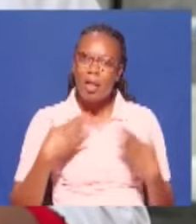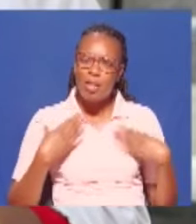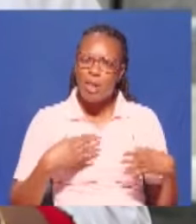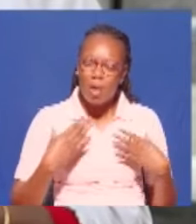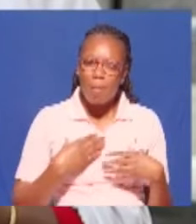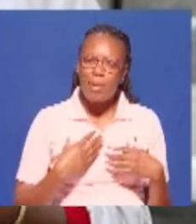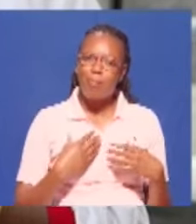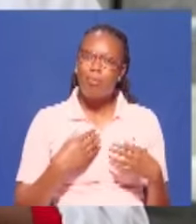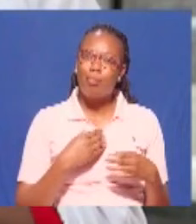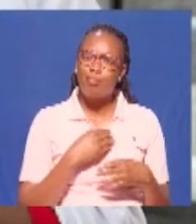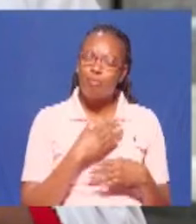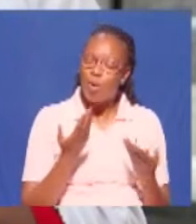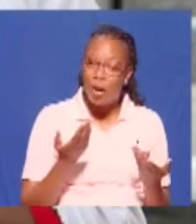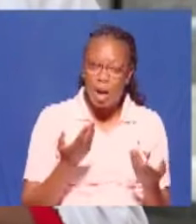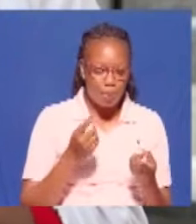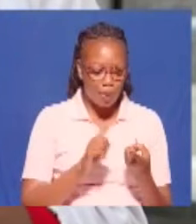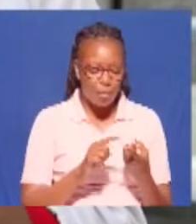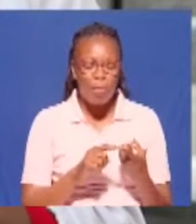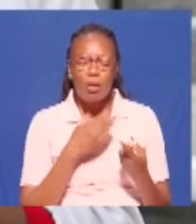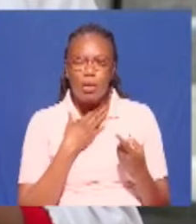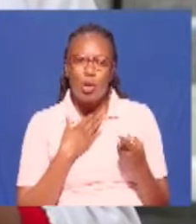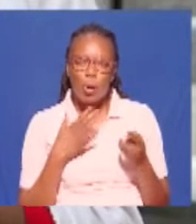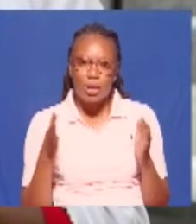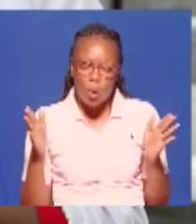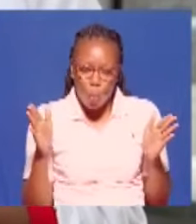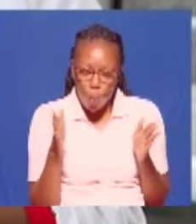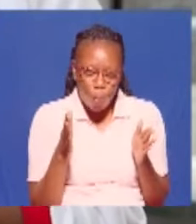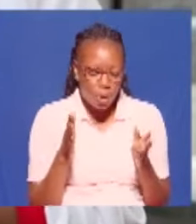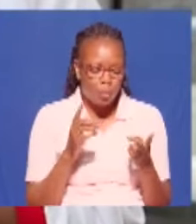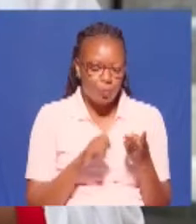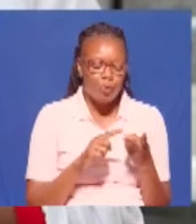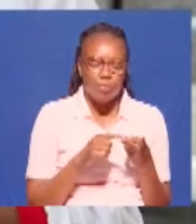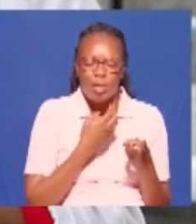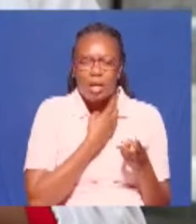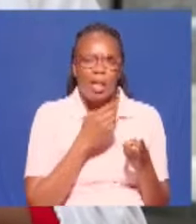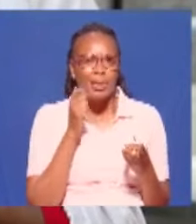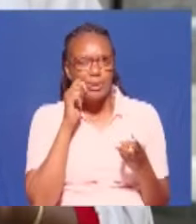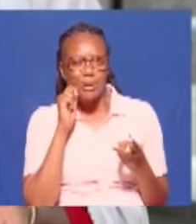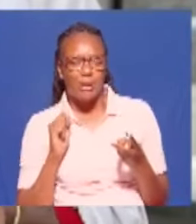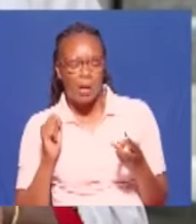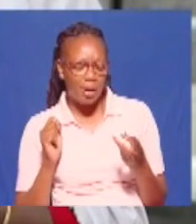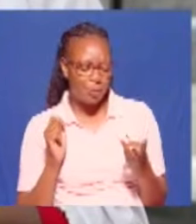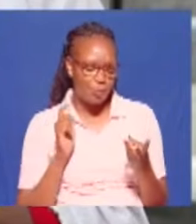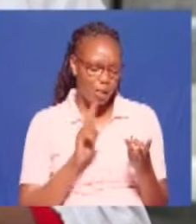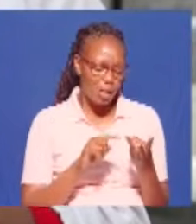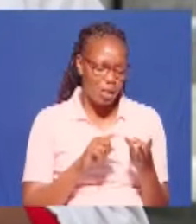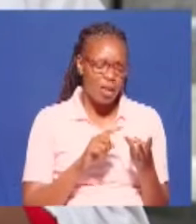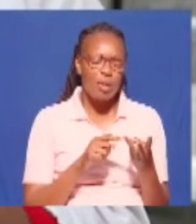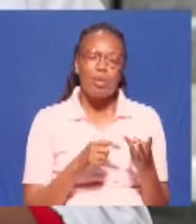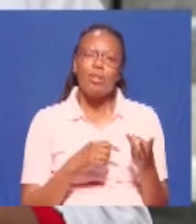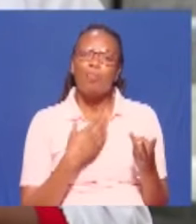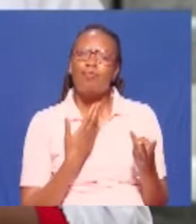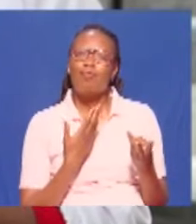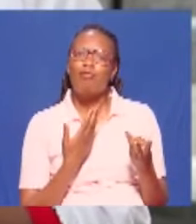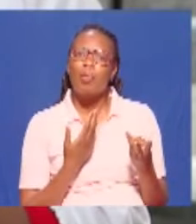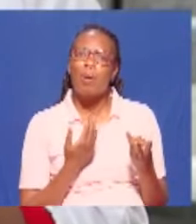wenye wakona weight loss programs, wana diet, you know, da on a diet au watu wanataka ku lose weight,